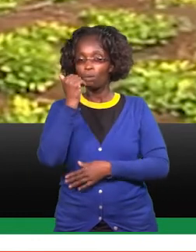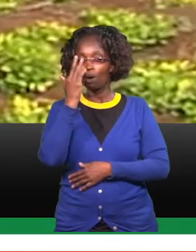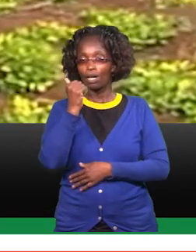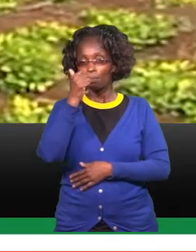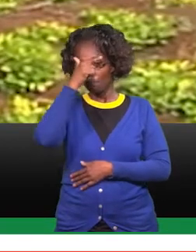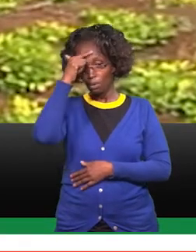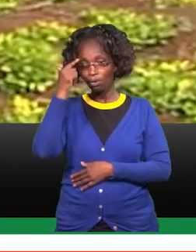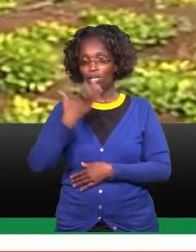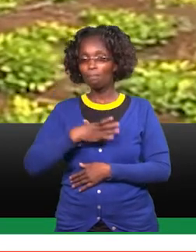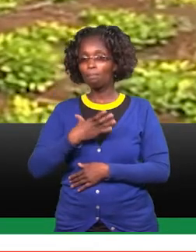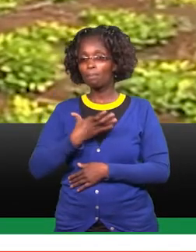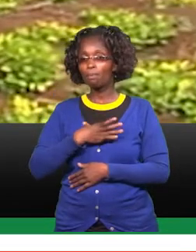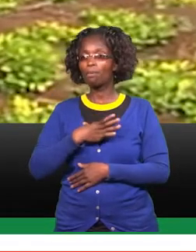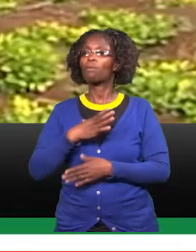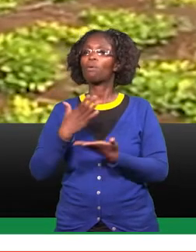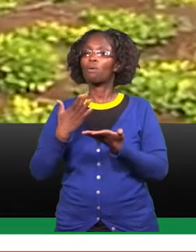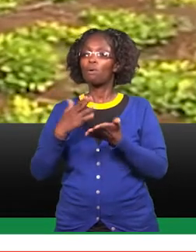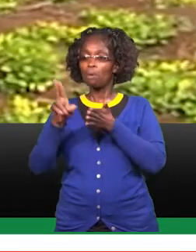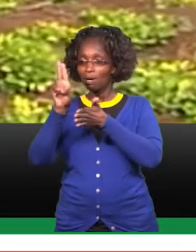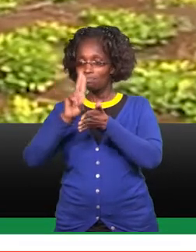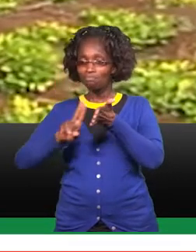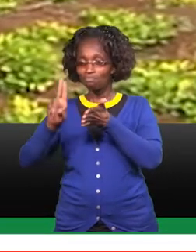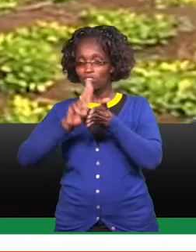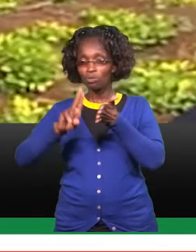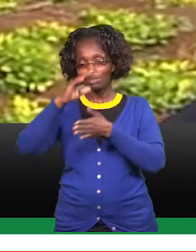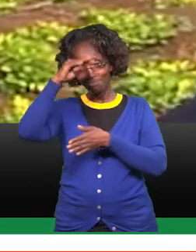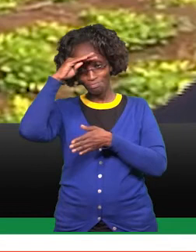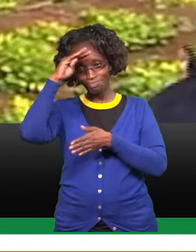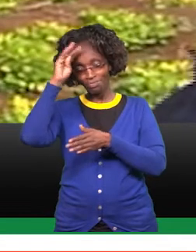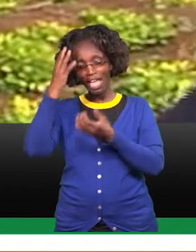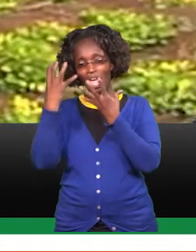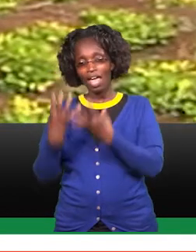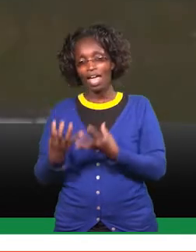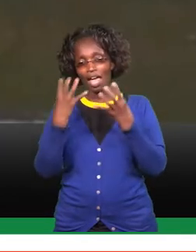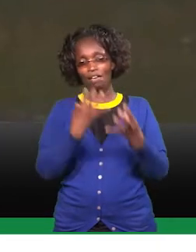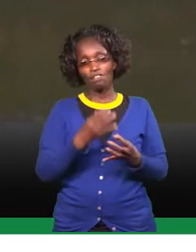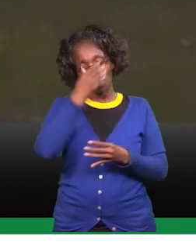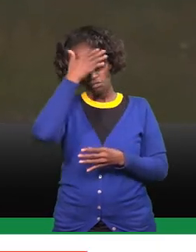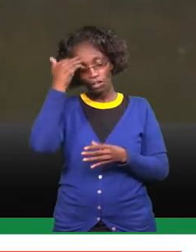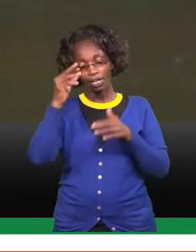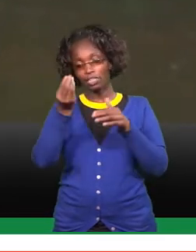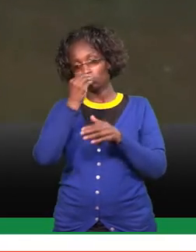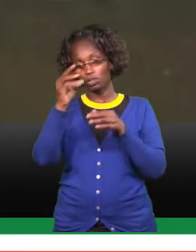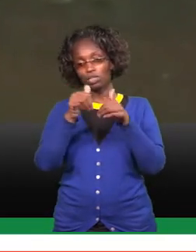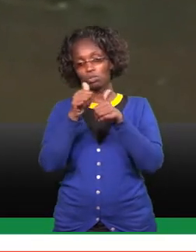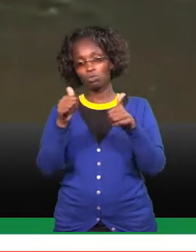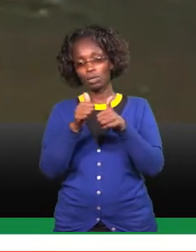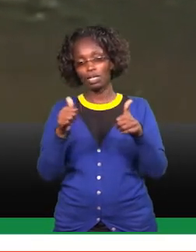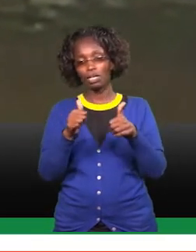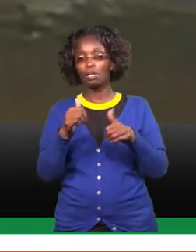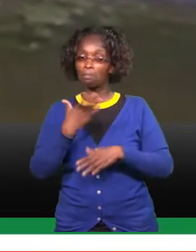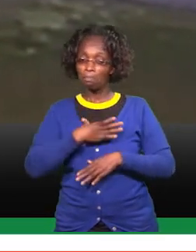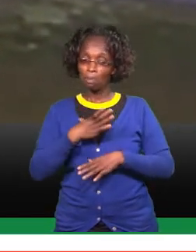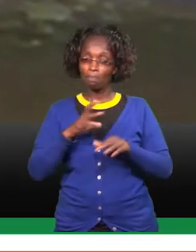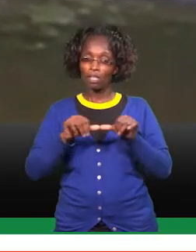watu walikuwa kidogo wamemalizwa hapa na hizi pombe za kipango na ukuli nutrition. Maji yakiwa tatizo katika eneo